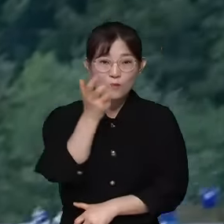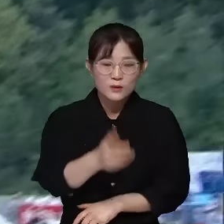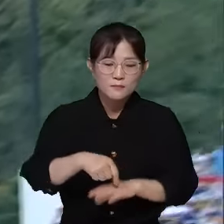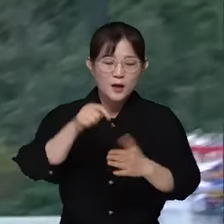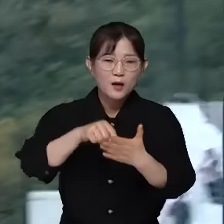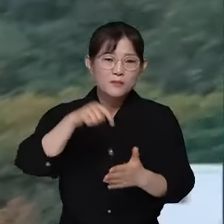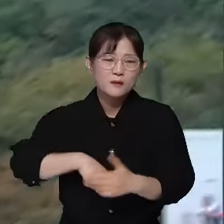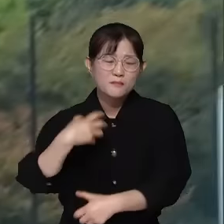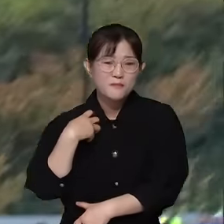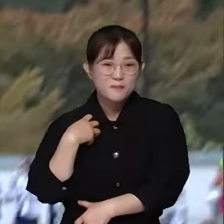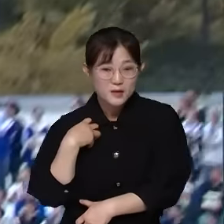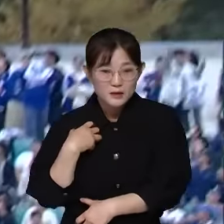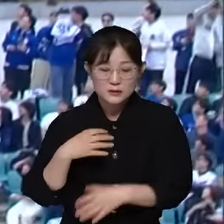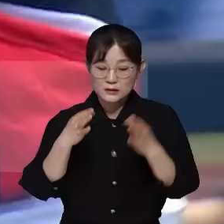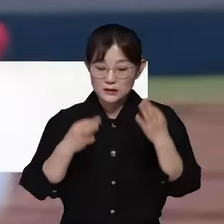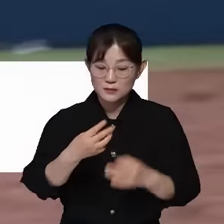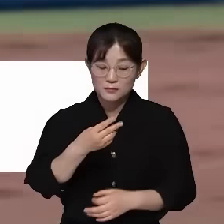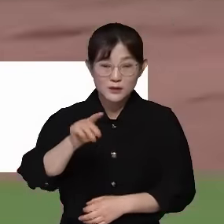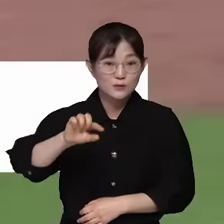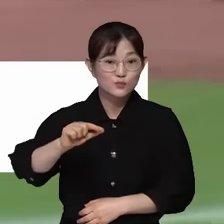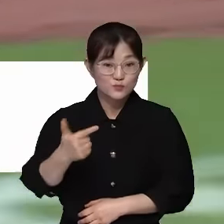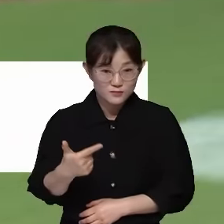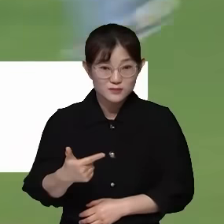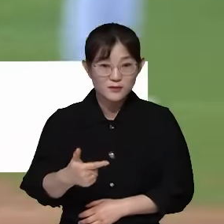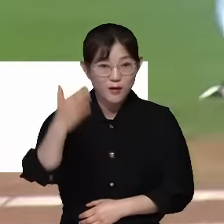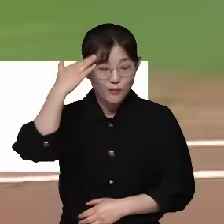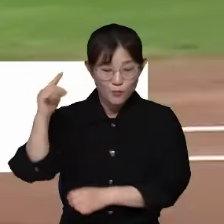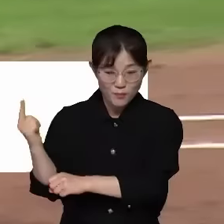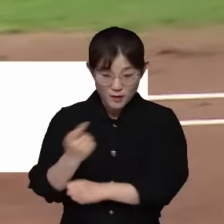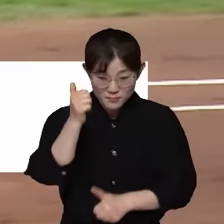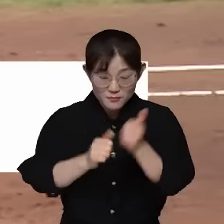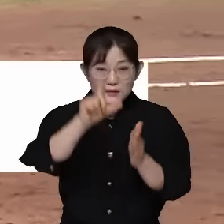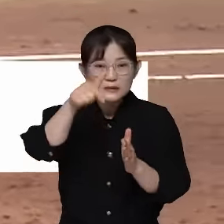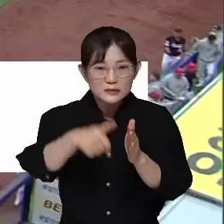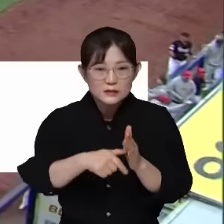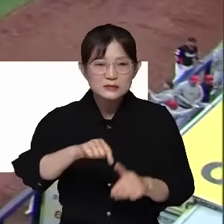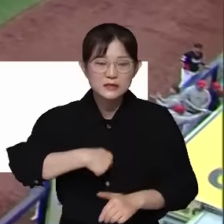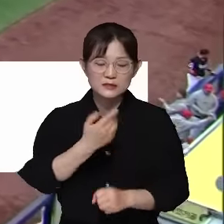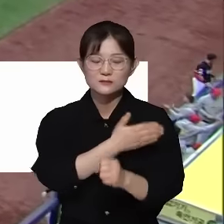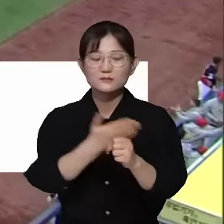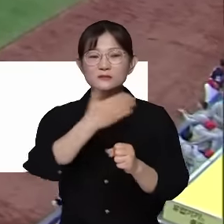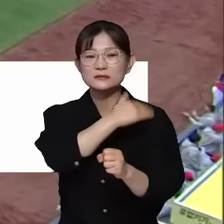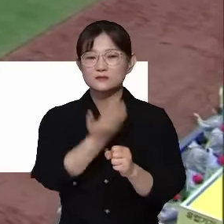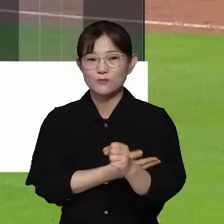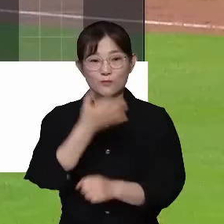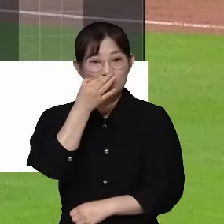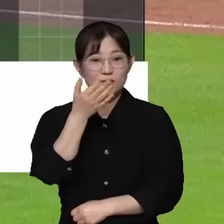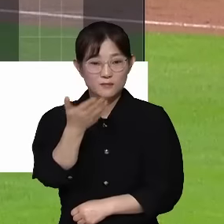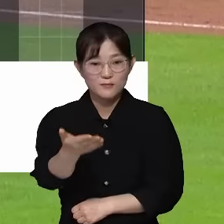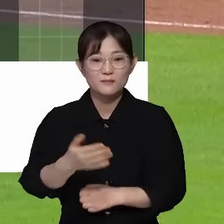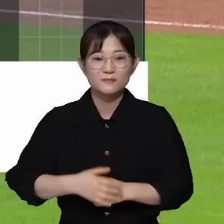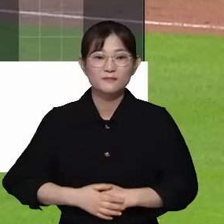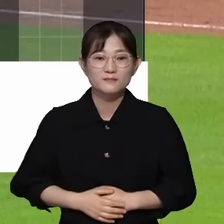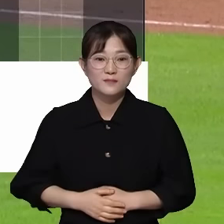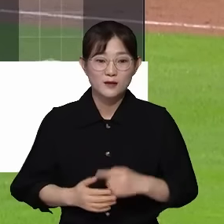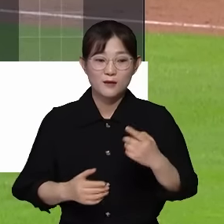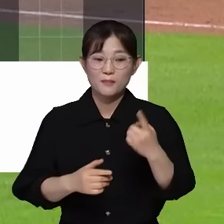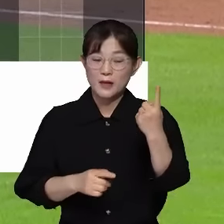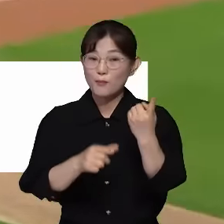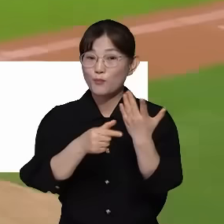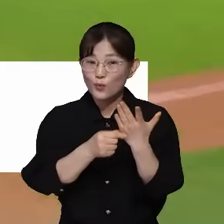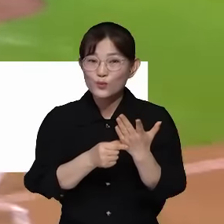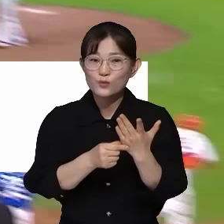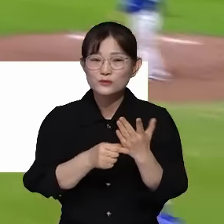부담감에 마음고생을 한 김태구는 한국 시리즈에서 스스로 가치를 증명했습니다. 한 표 차로 한국